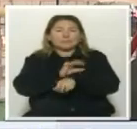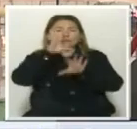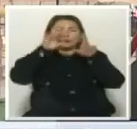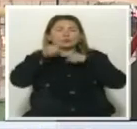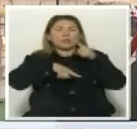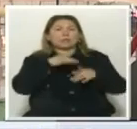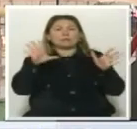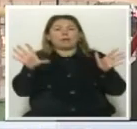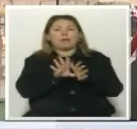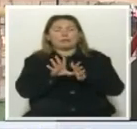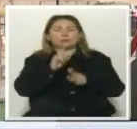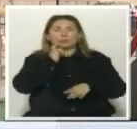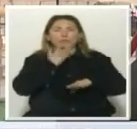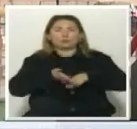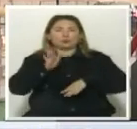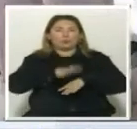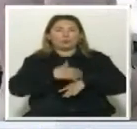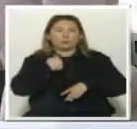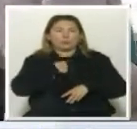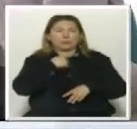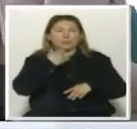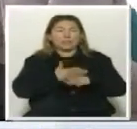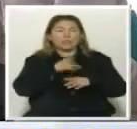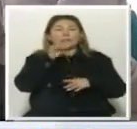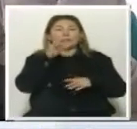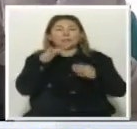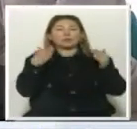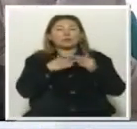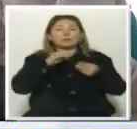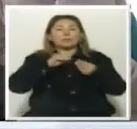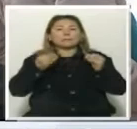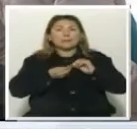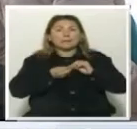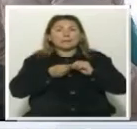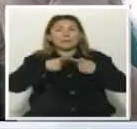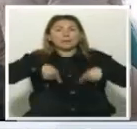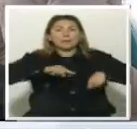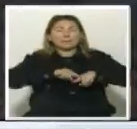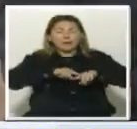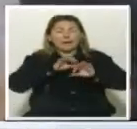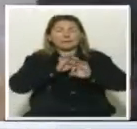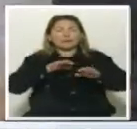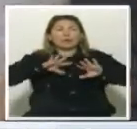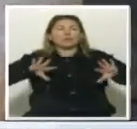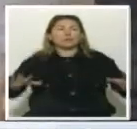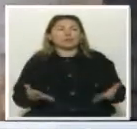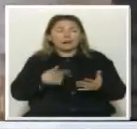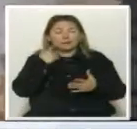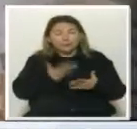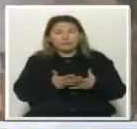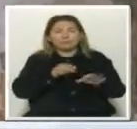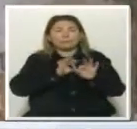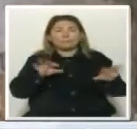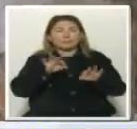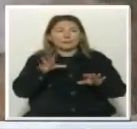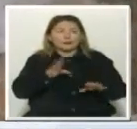жасайтын болғасы, сонда бізге қиыншылықтар туғызып тұр. Кереметтегілер бұл мәселені мердігер мекеме мамандарына айтудан шаршаған, әкімдіктің де